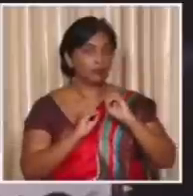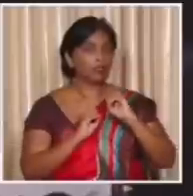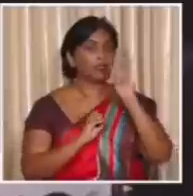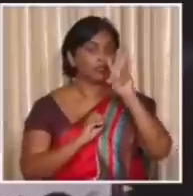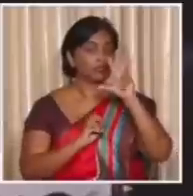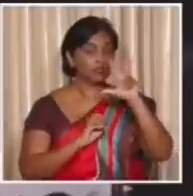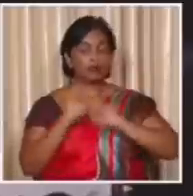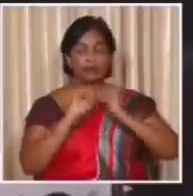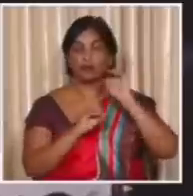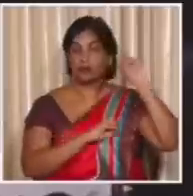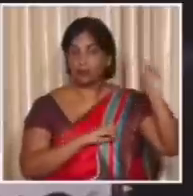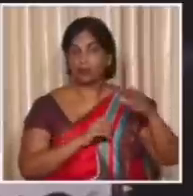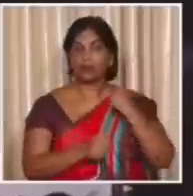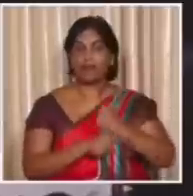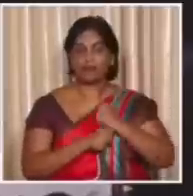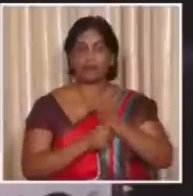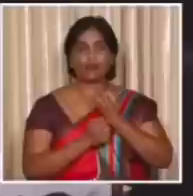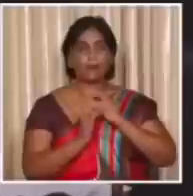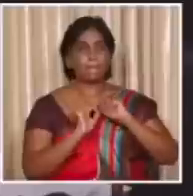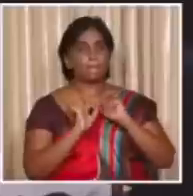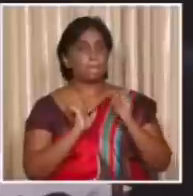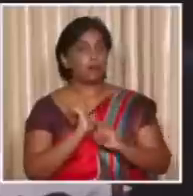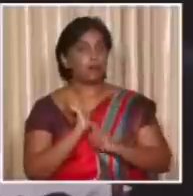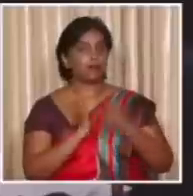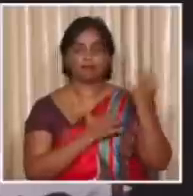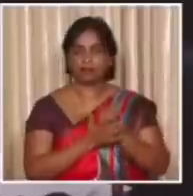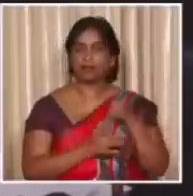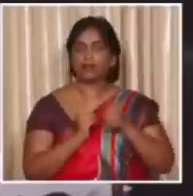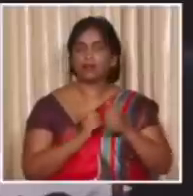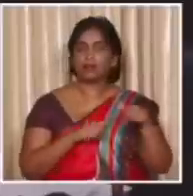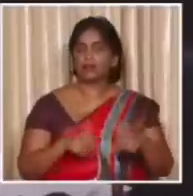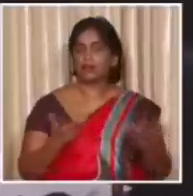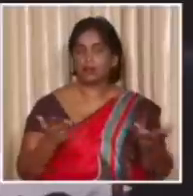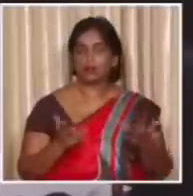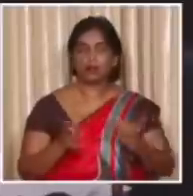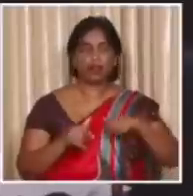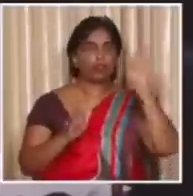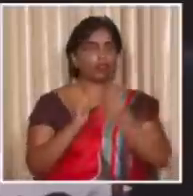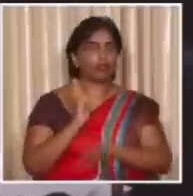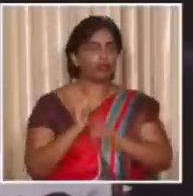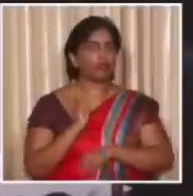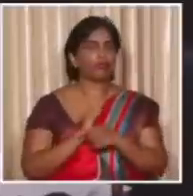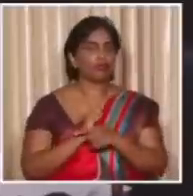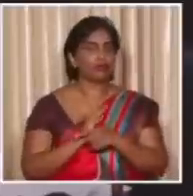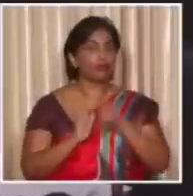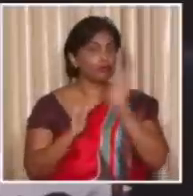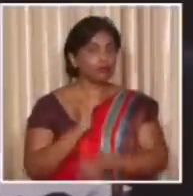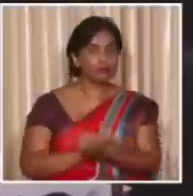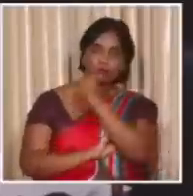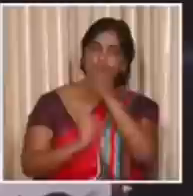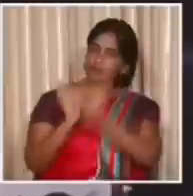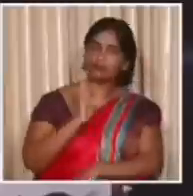38ක් ආයෝජනය කරලා තිබෙන්නේ භාණ්ඩාගාර බැඳුම් කර හෝ භාණ්ඩාගාර බිල්පත් වල දැන් මොකද කරන්න ඕනද මේක කප්පාදු කරනවා මේ කපන්න කියලා තර්ජන